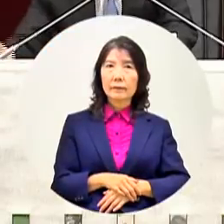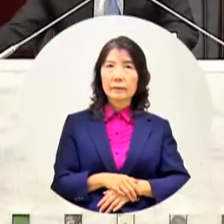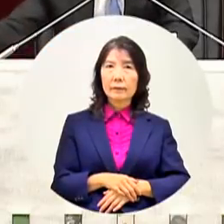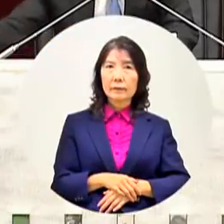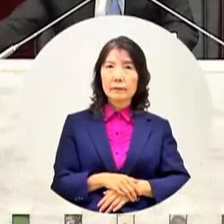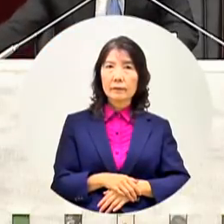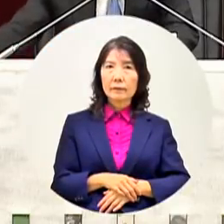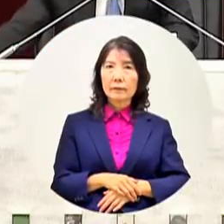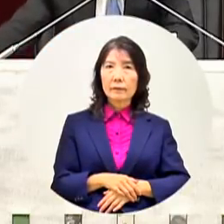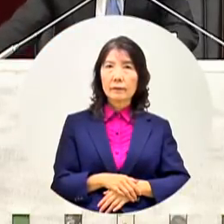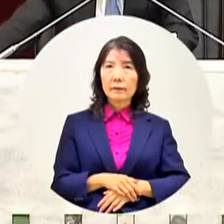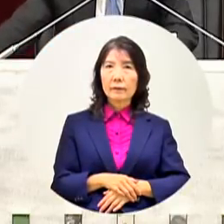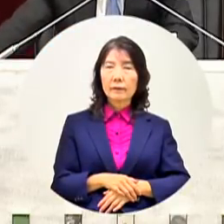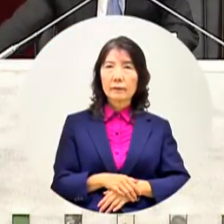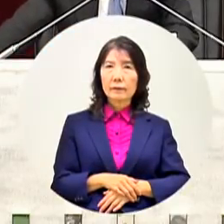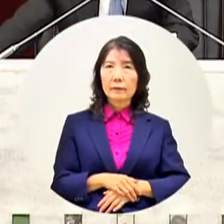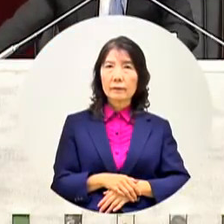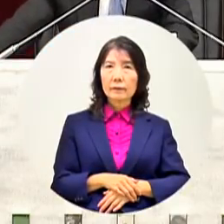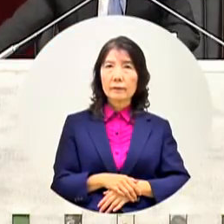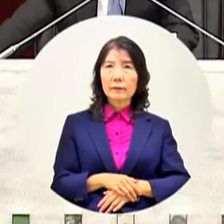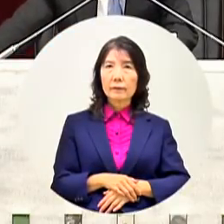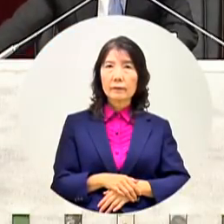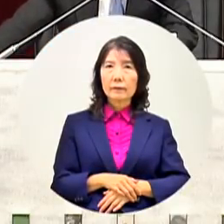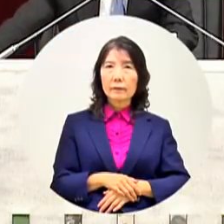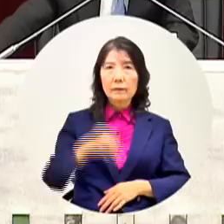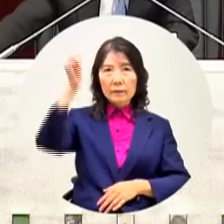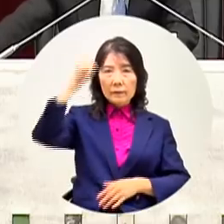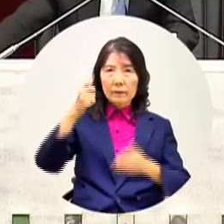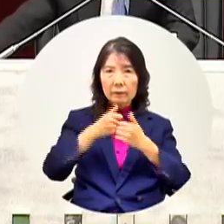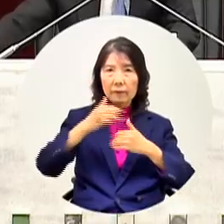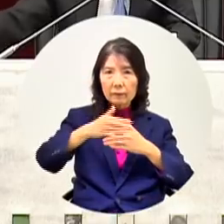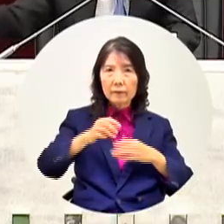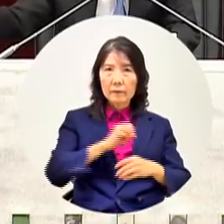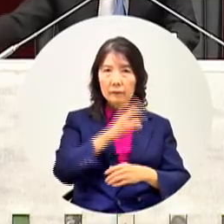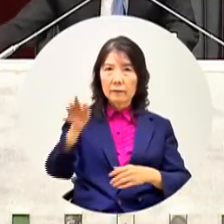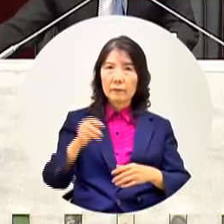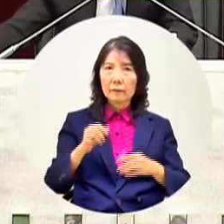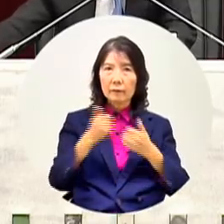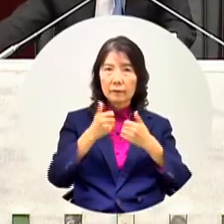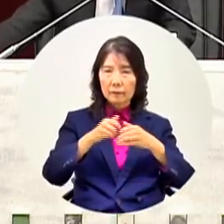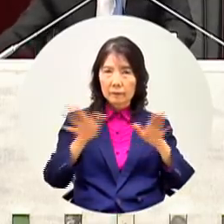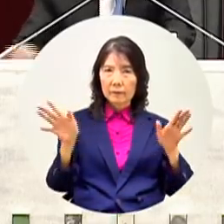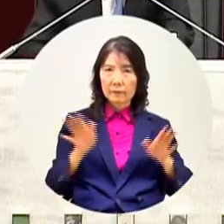谢谢。好，那早上议程结束了哈，散会。